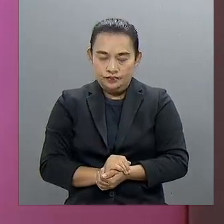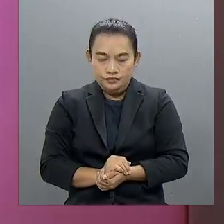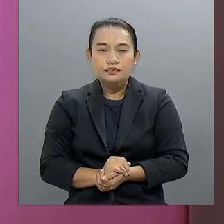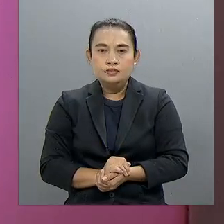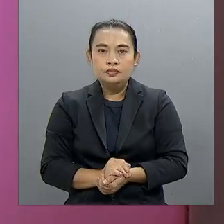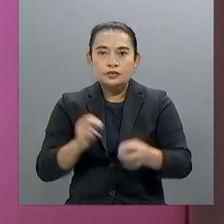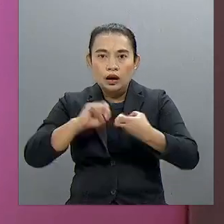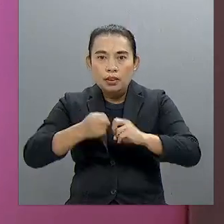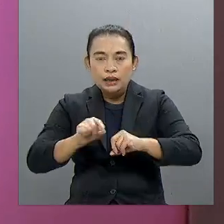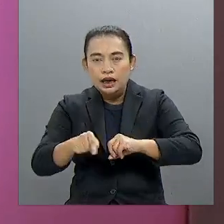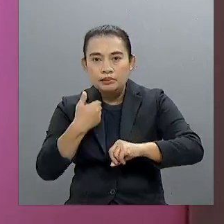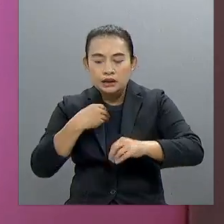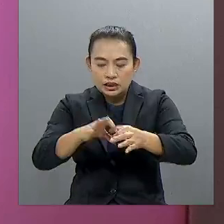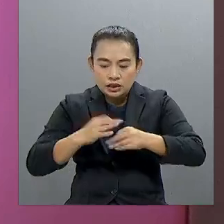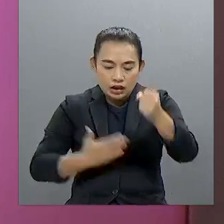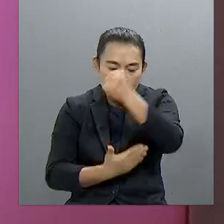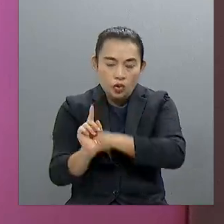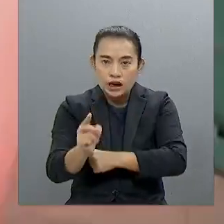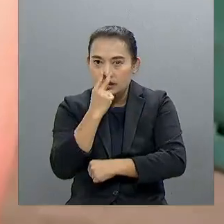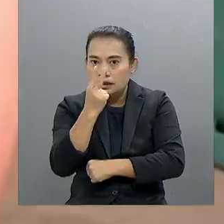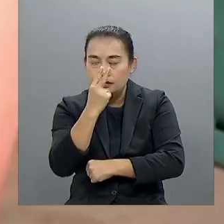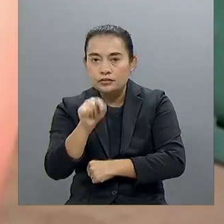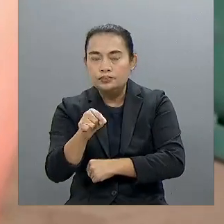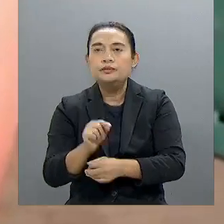ี่ดีโอกาสที่วานั้นจะเปนอะไรตามมาดกเลยครับ